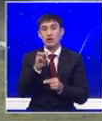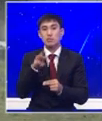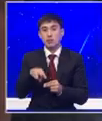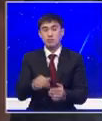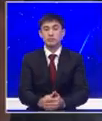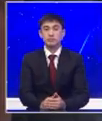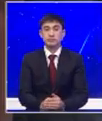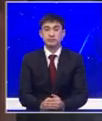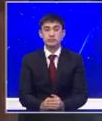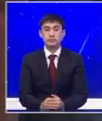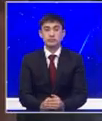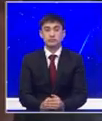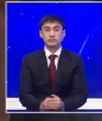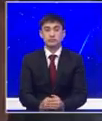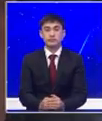километра.